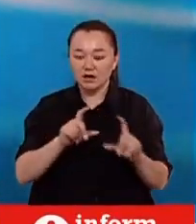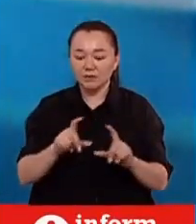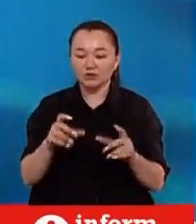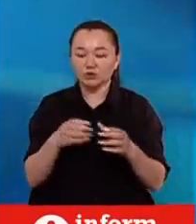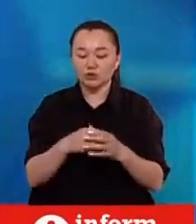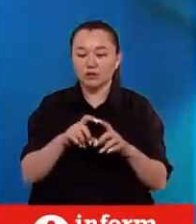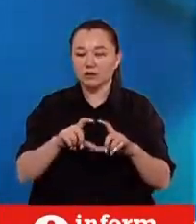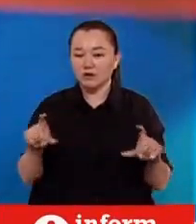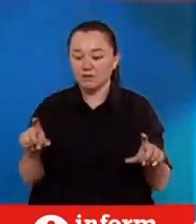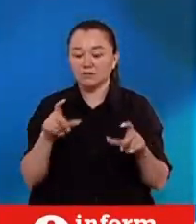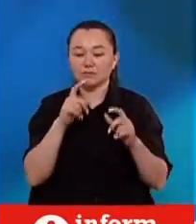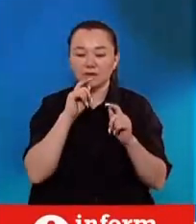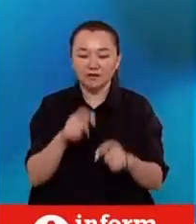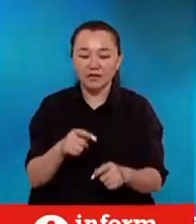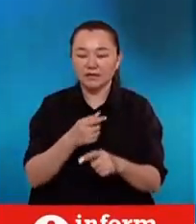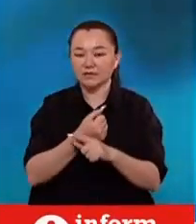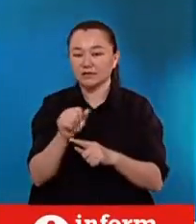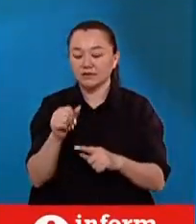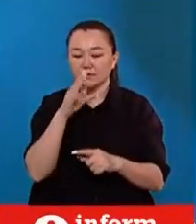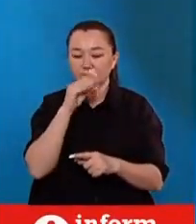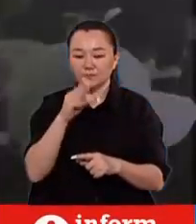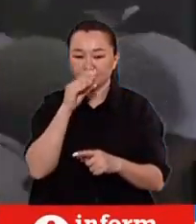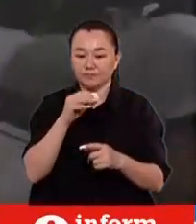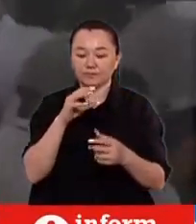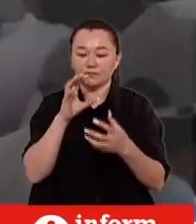команд победителей подарили микроавтобусы.